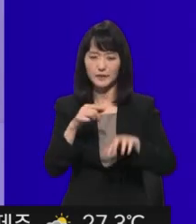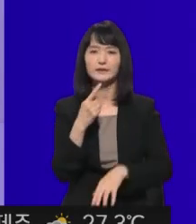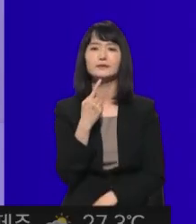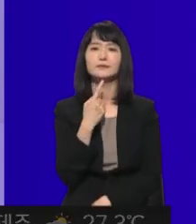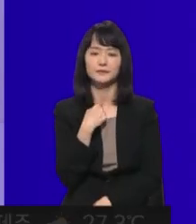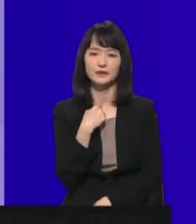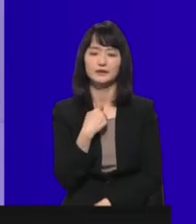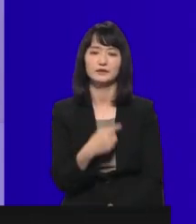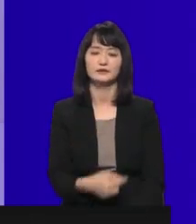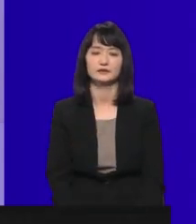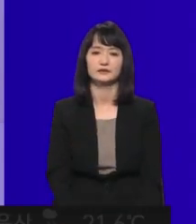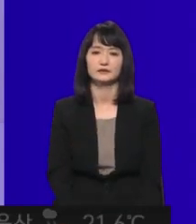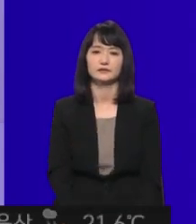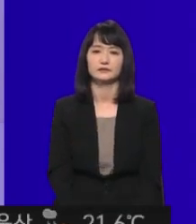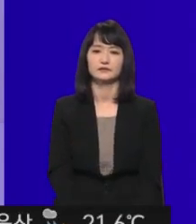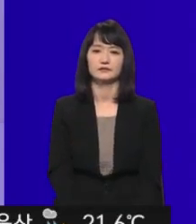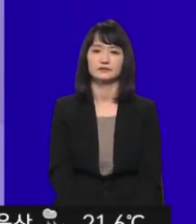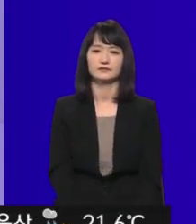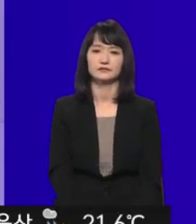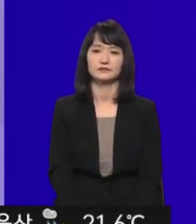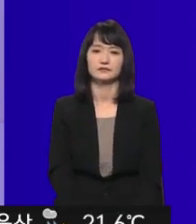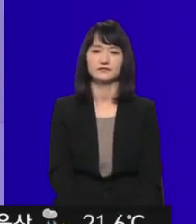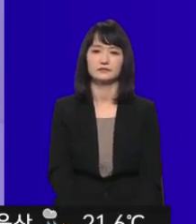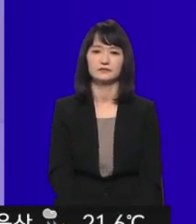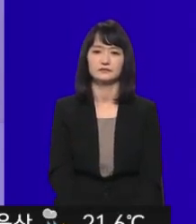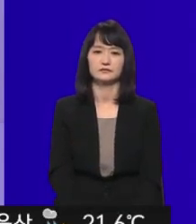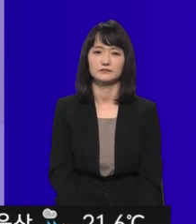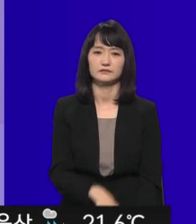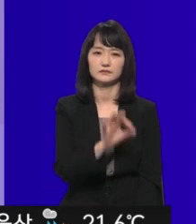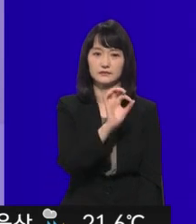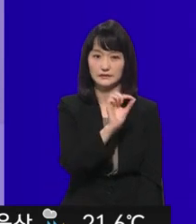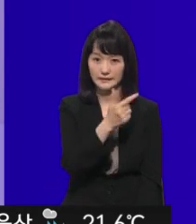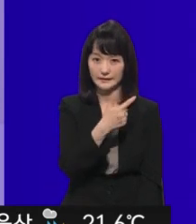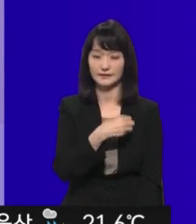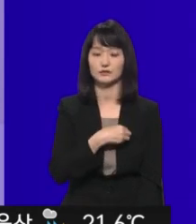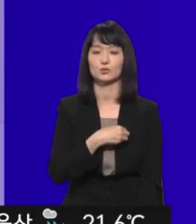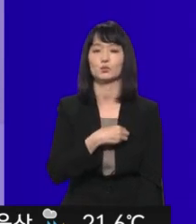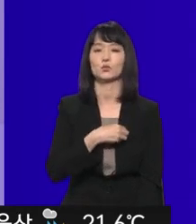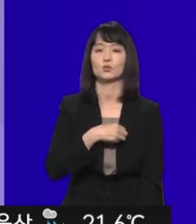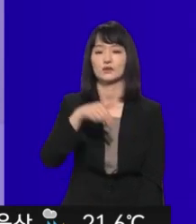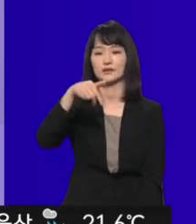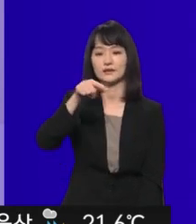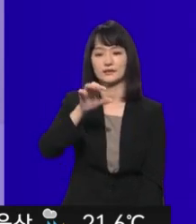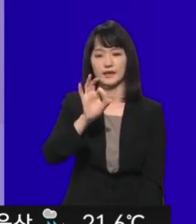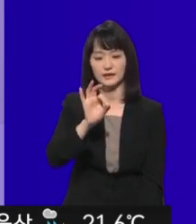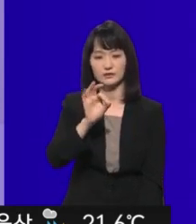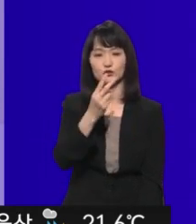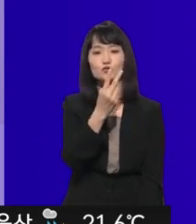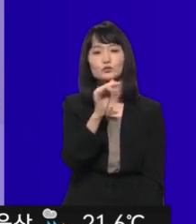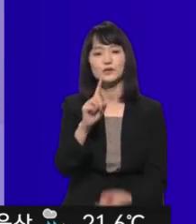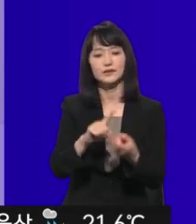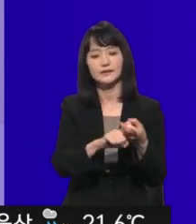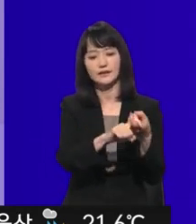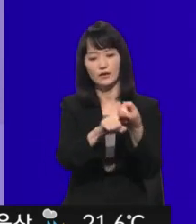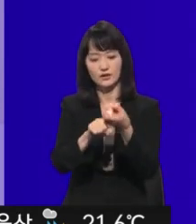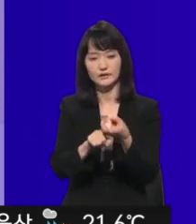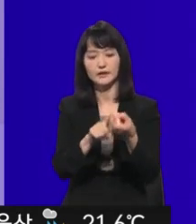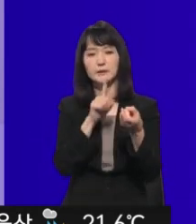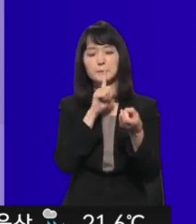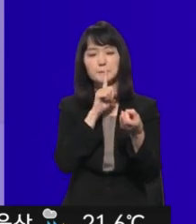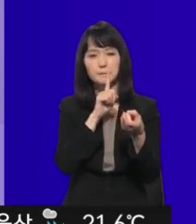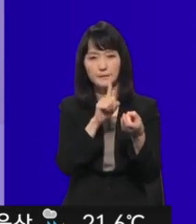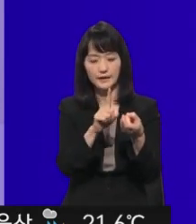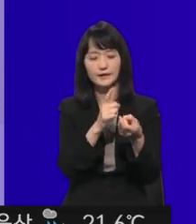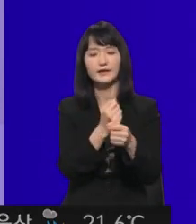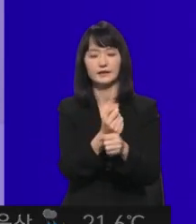있습니다 그래서 여기서는 안철수 의원과 장재원 원의 연대 나는 걸 지칭해서 이렇게